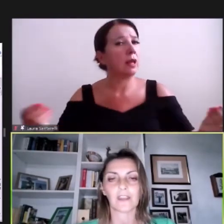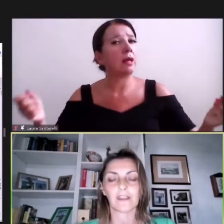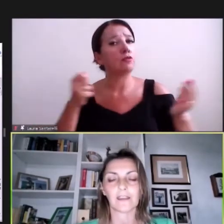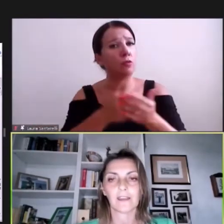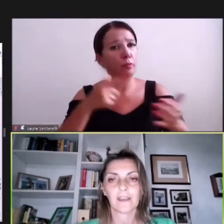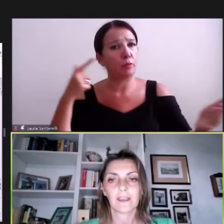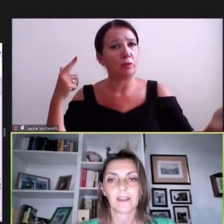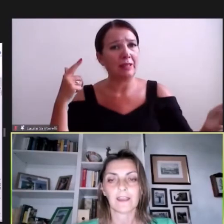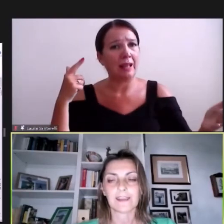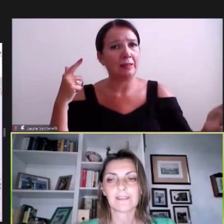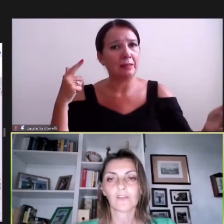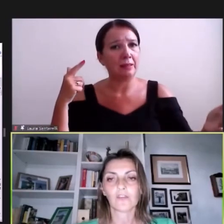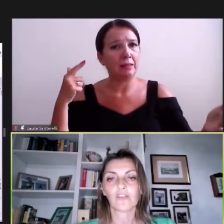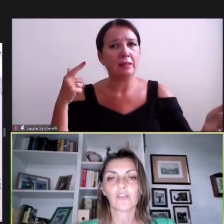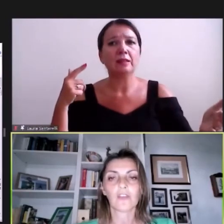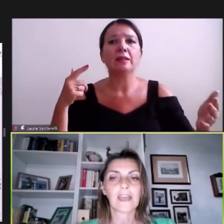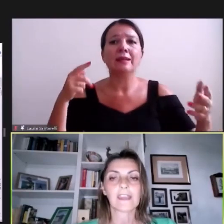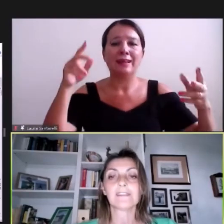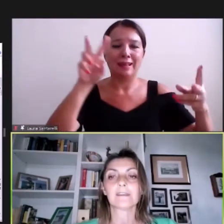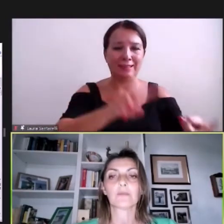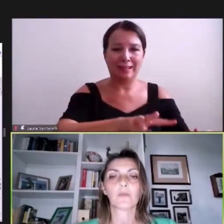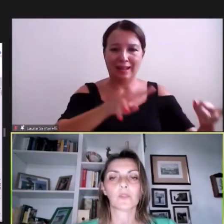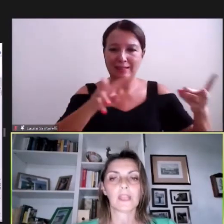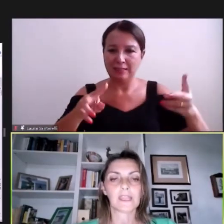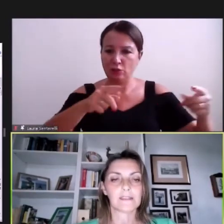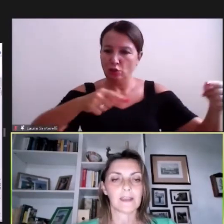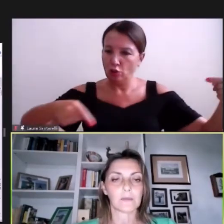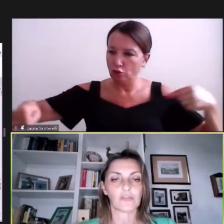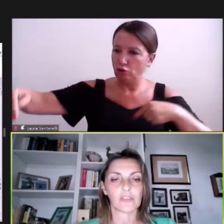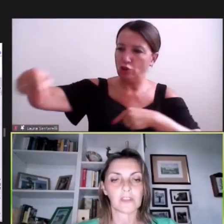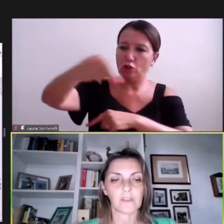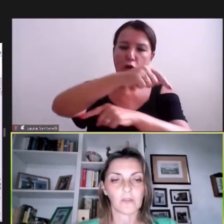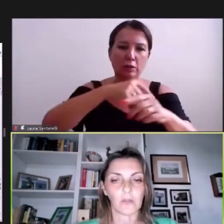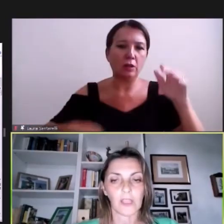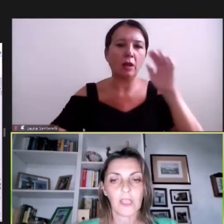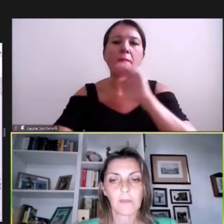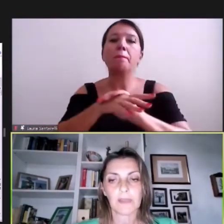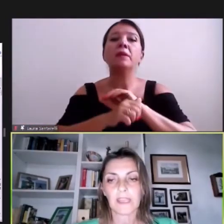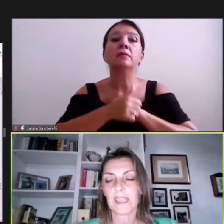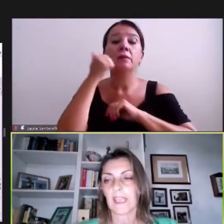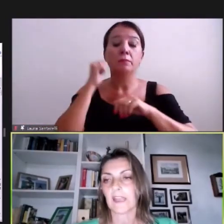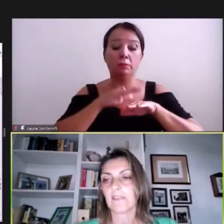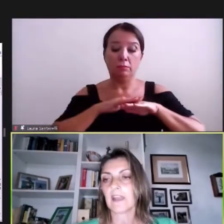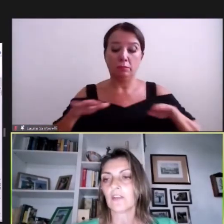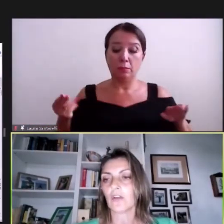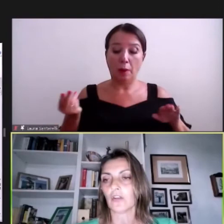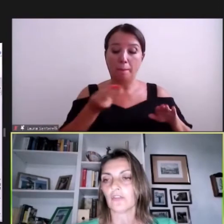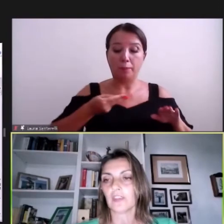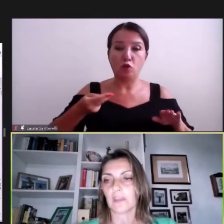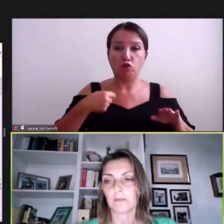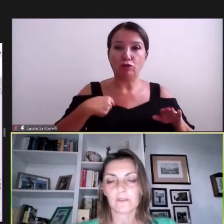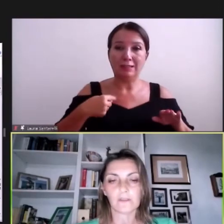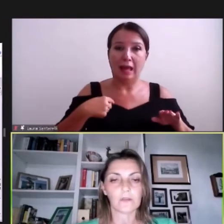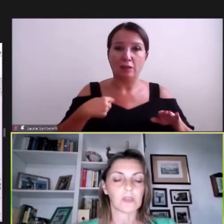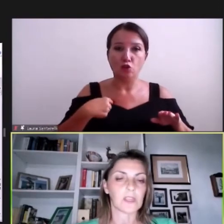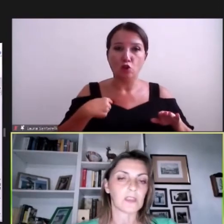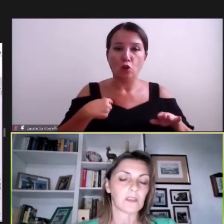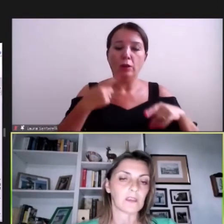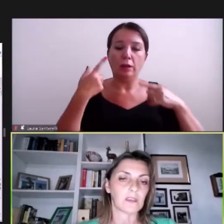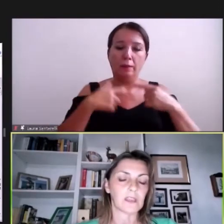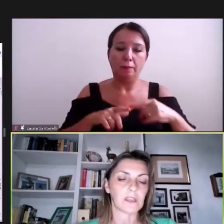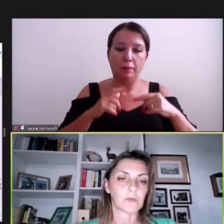cioè la transizione circolare inizia proprio da lì, dalla progettazione, perché a livello di